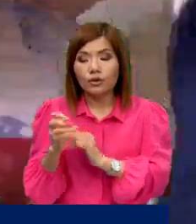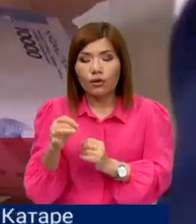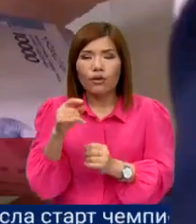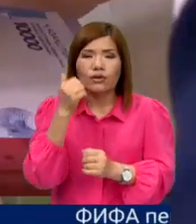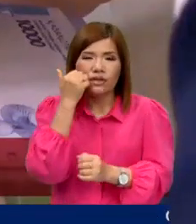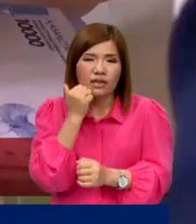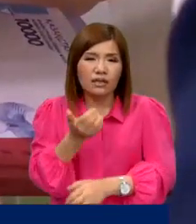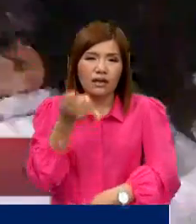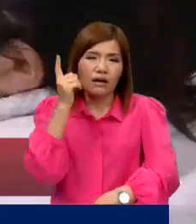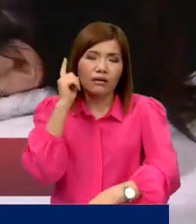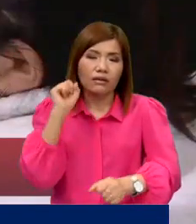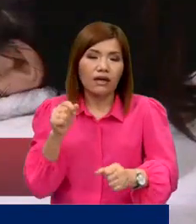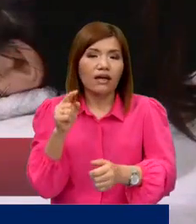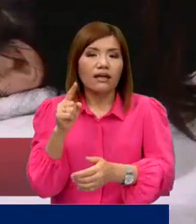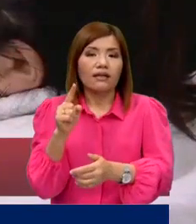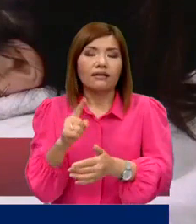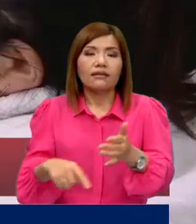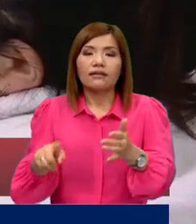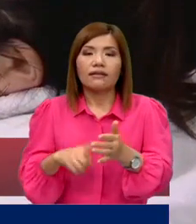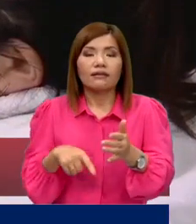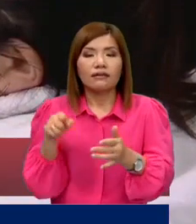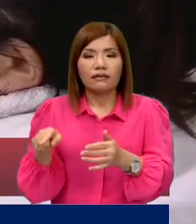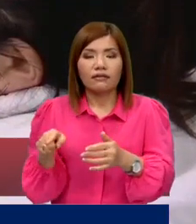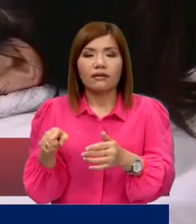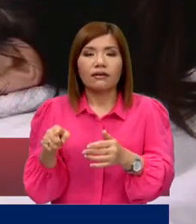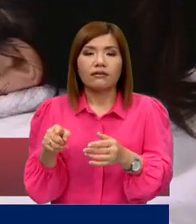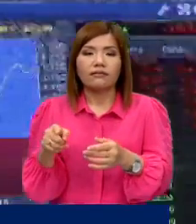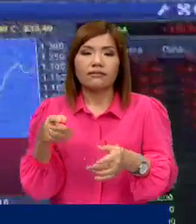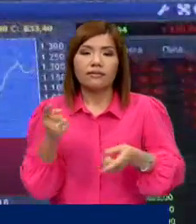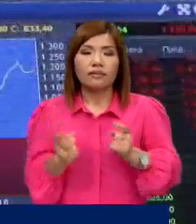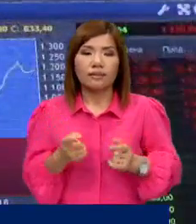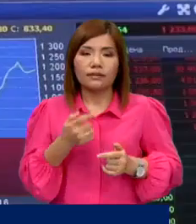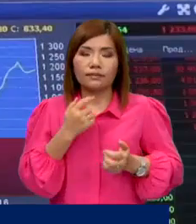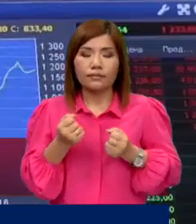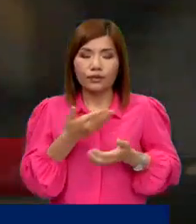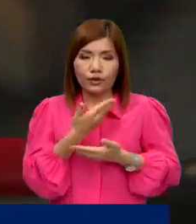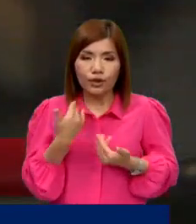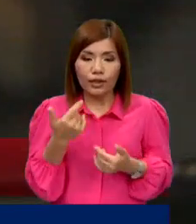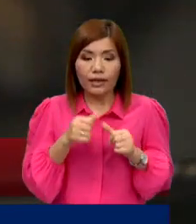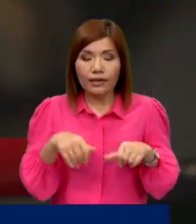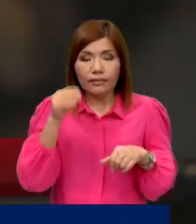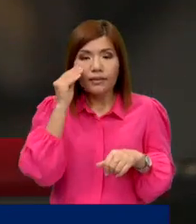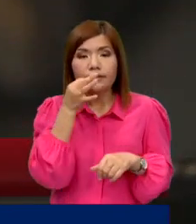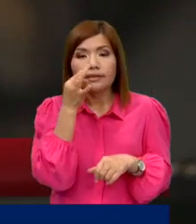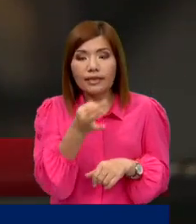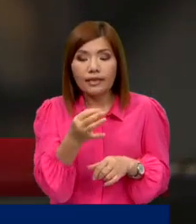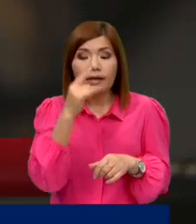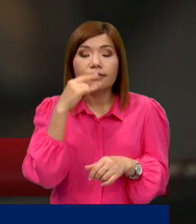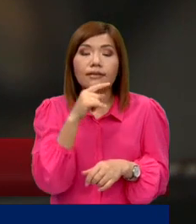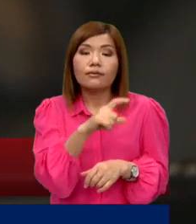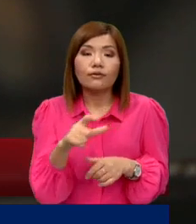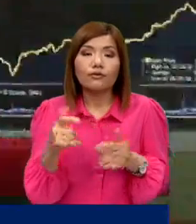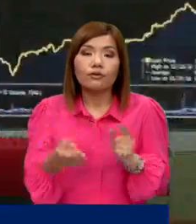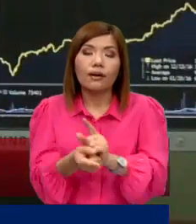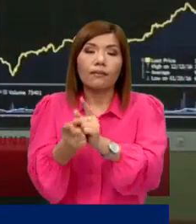уже устаревший и ненадежный способ поправить свое материальное положение. Эксперт говорит, что казахстанцам пора